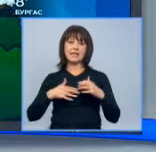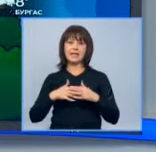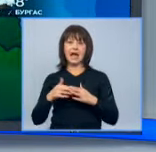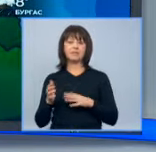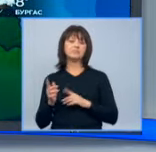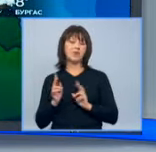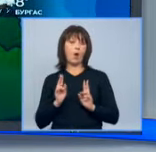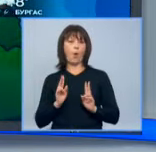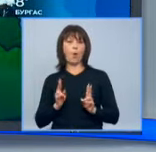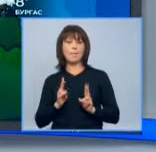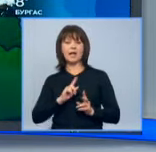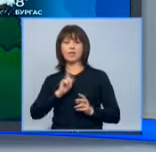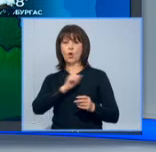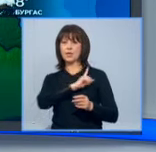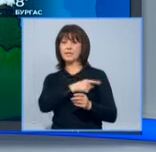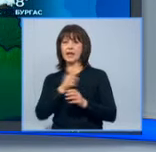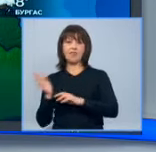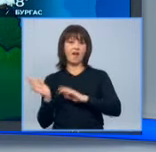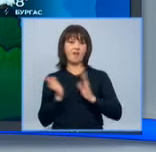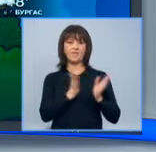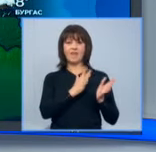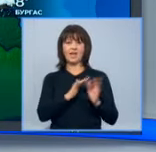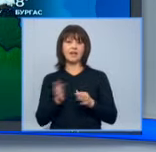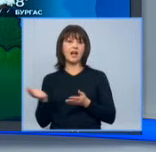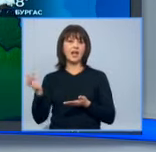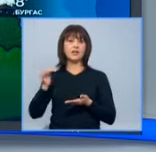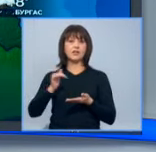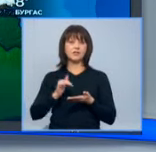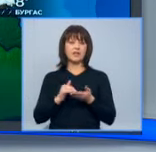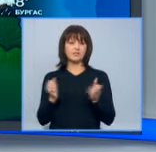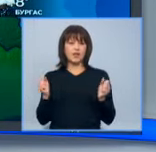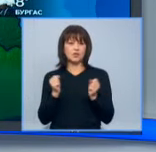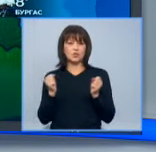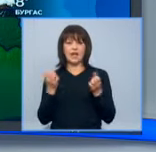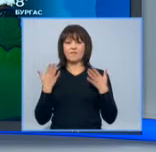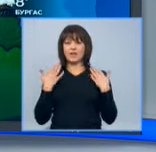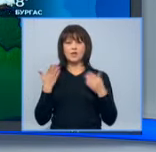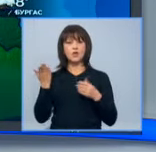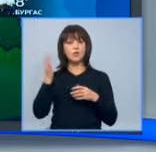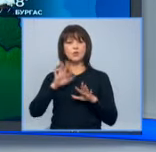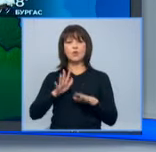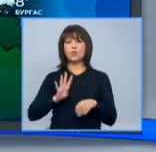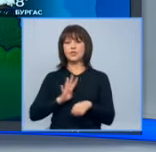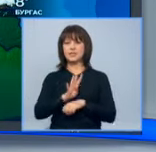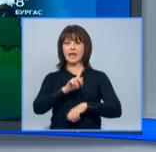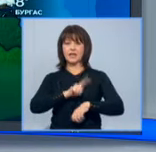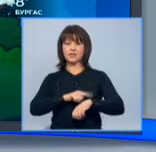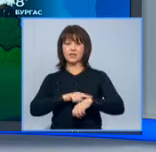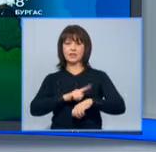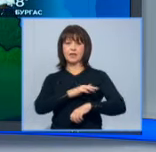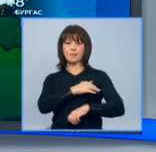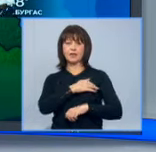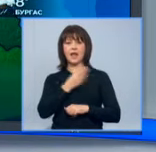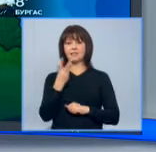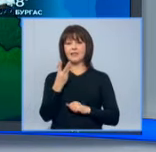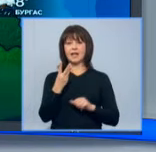райони до силен североизточен вятър, с който ще продължи да нахува по-студен въздух и към 14 часа утре температурите ще бъдат между 3 и